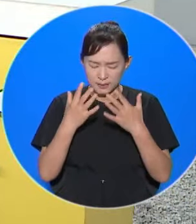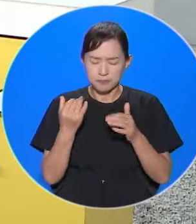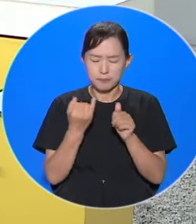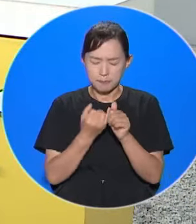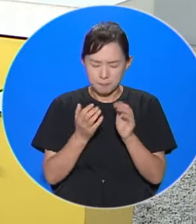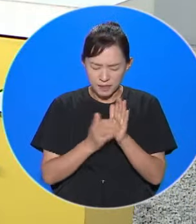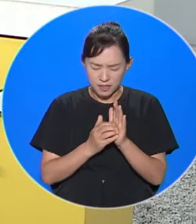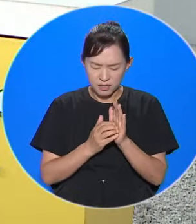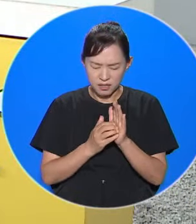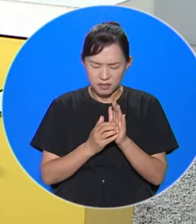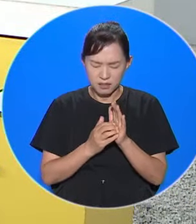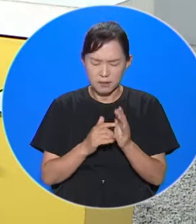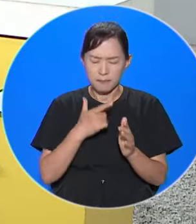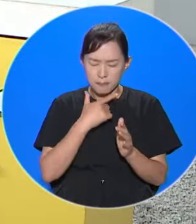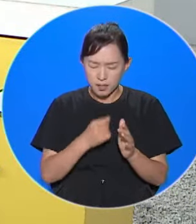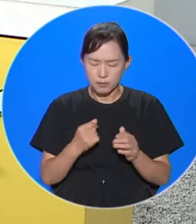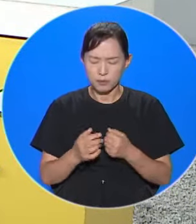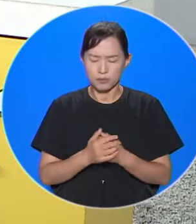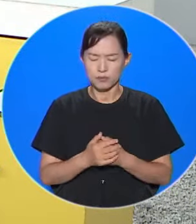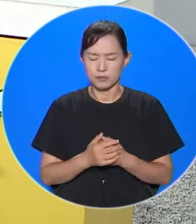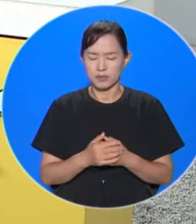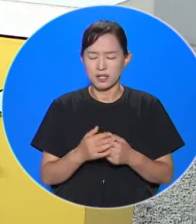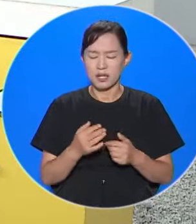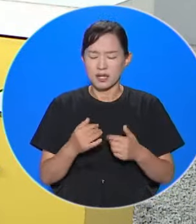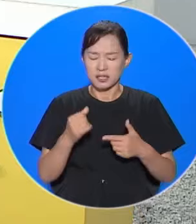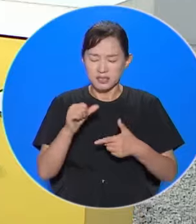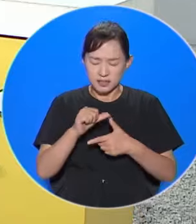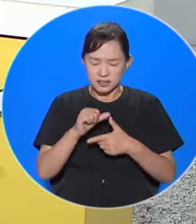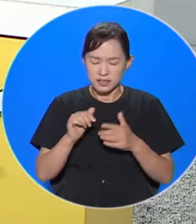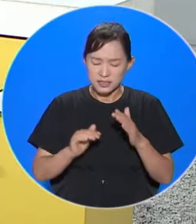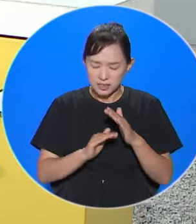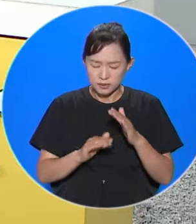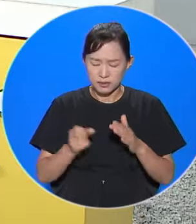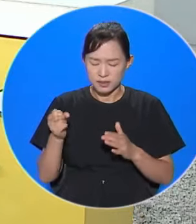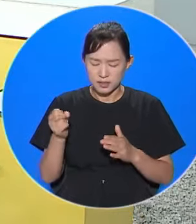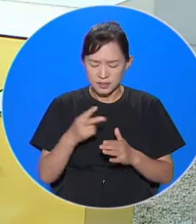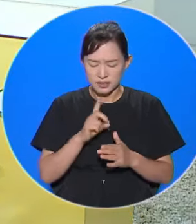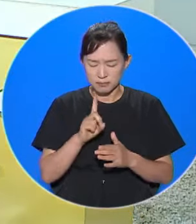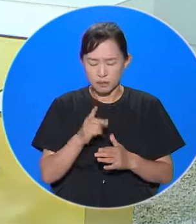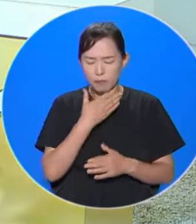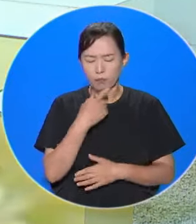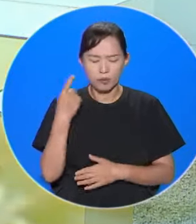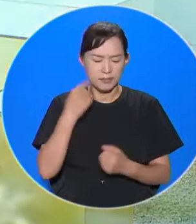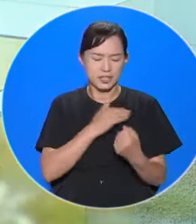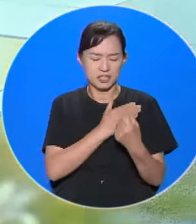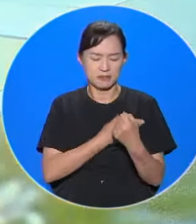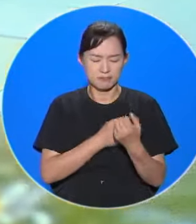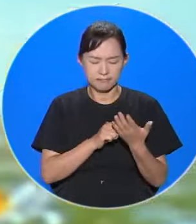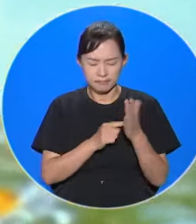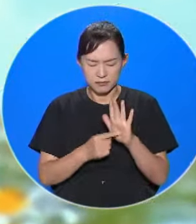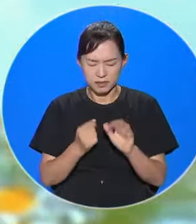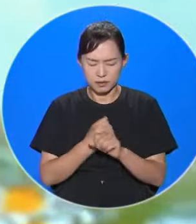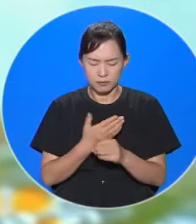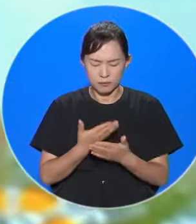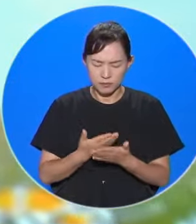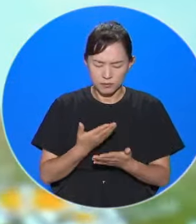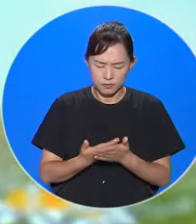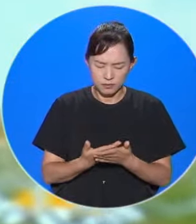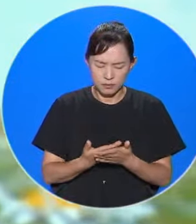살아가고 있습니다 바라옵기는 하나님 이 가정 가운데 다시 한번 복음의 능력이 나타나게 하여